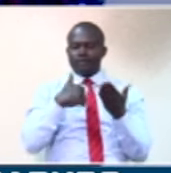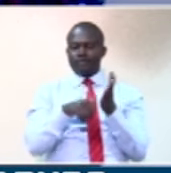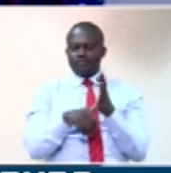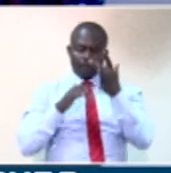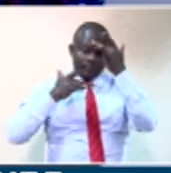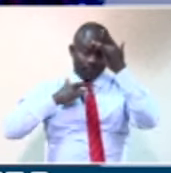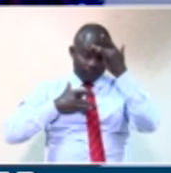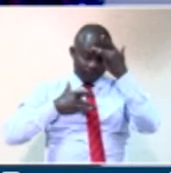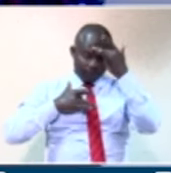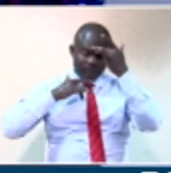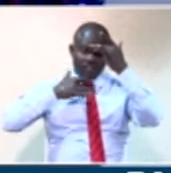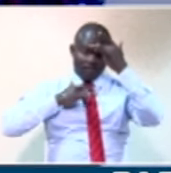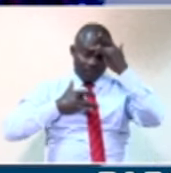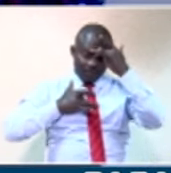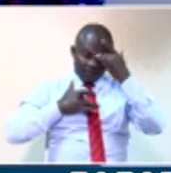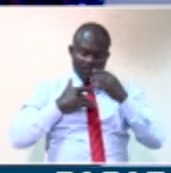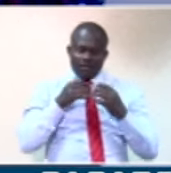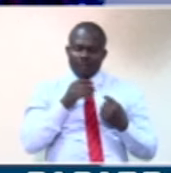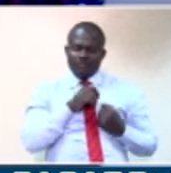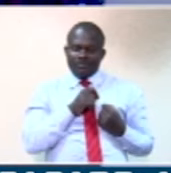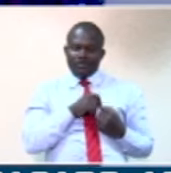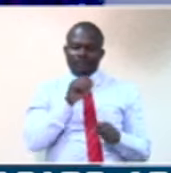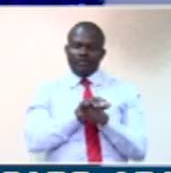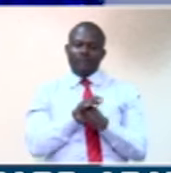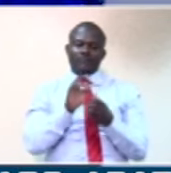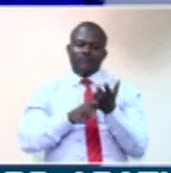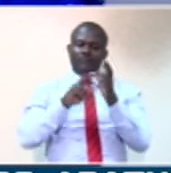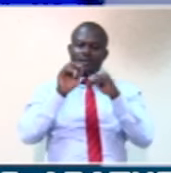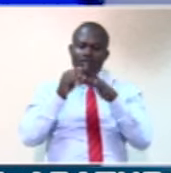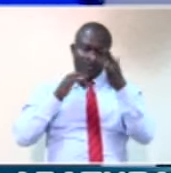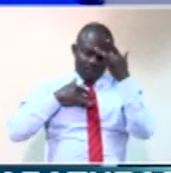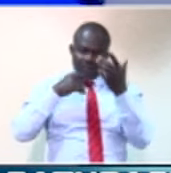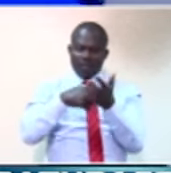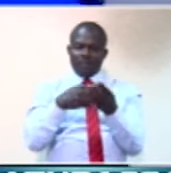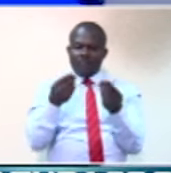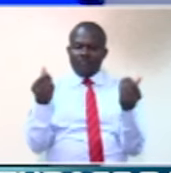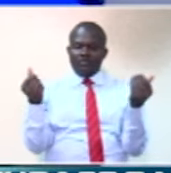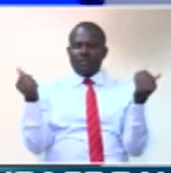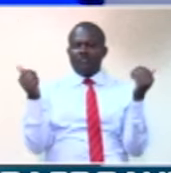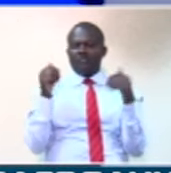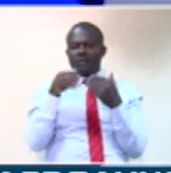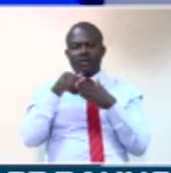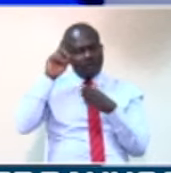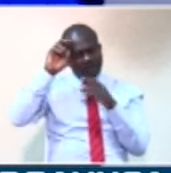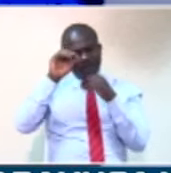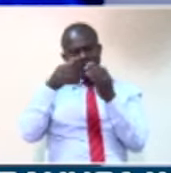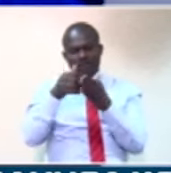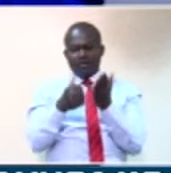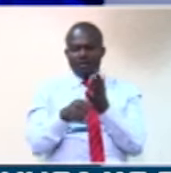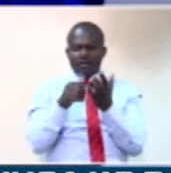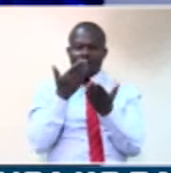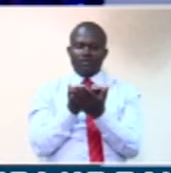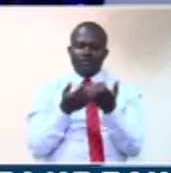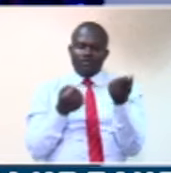byo kurwara indwara y'agahinda gakabije baremeza ko ari indwara ivurwa igakira, bityo ko abicyekaho icyo kibazo